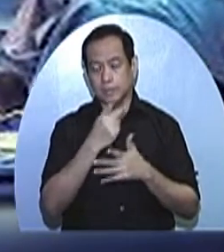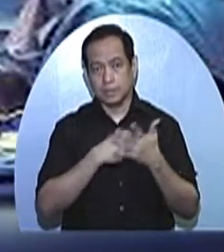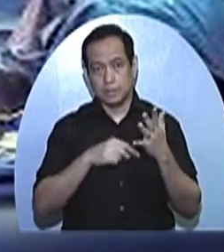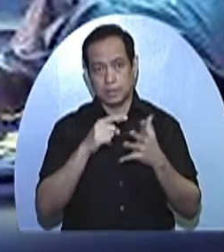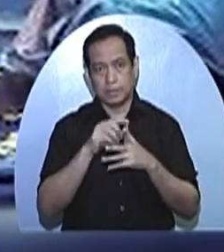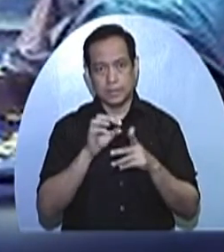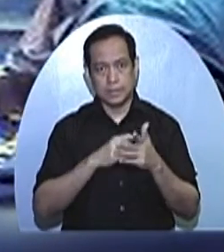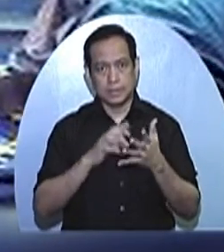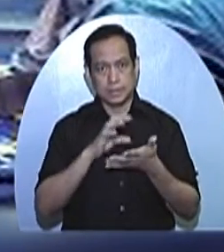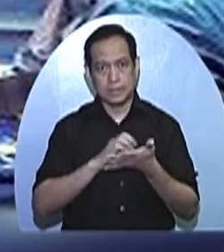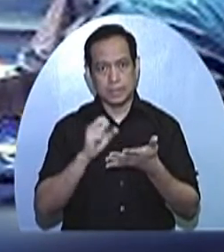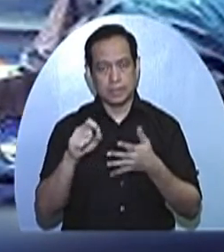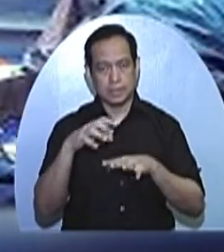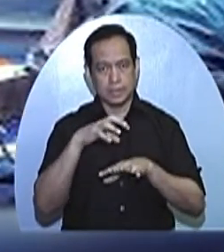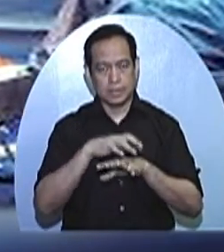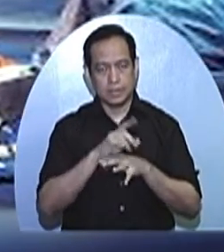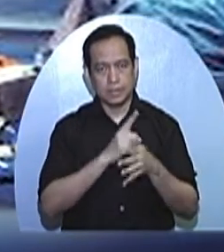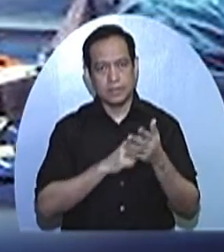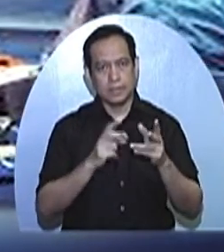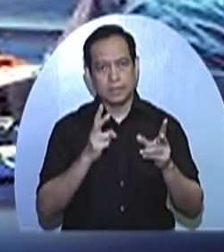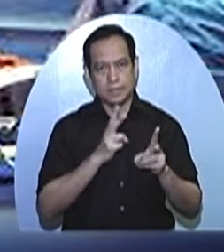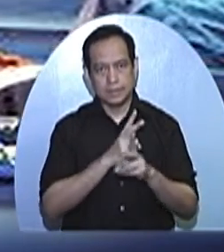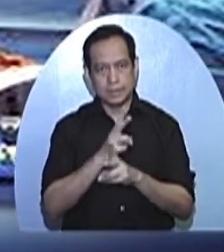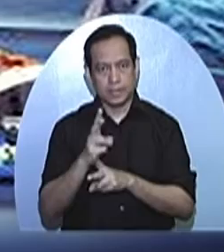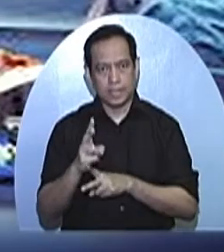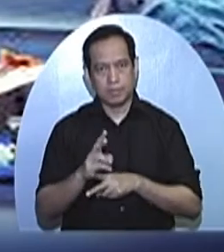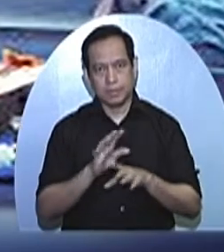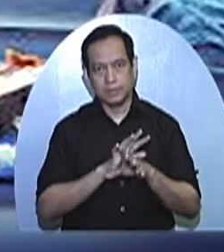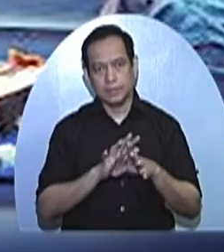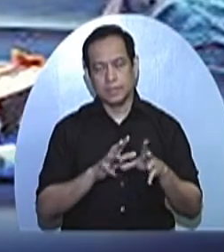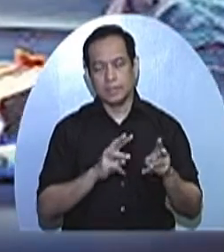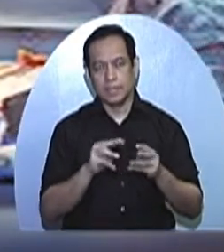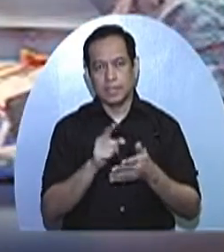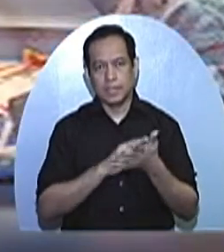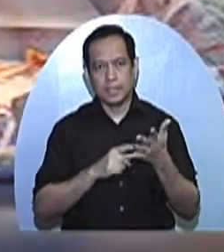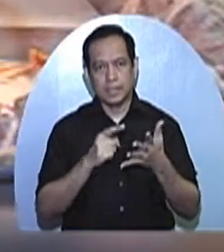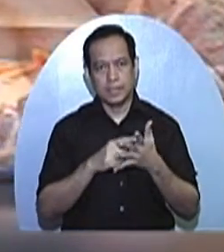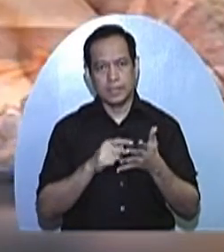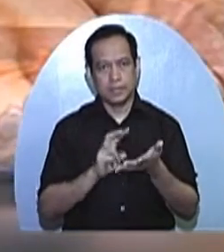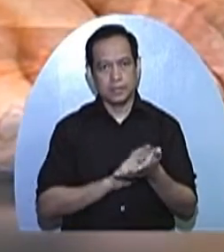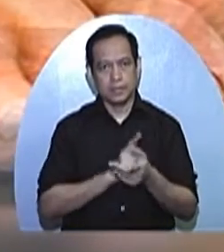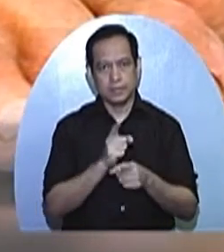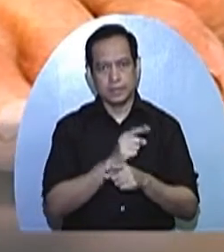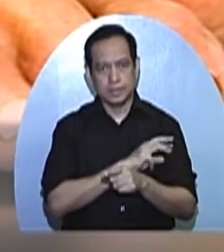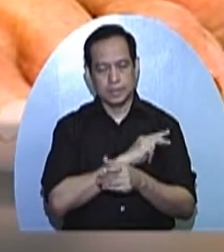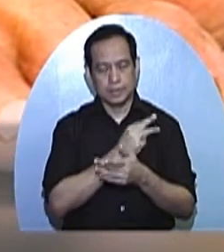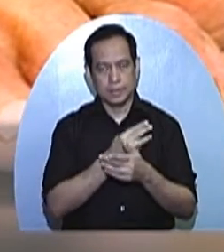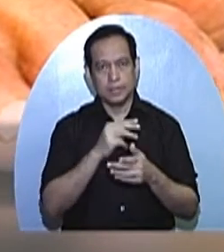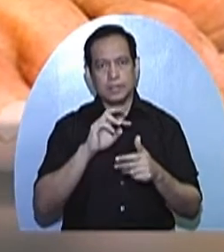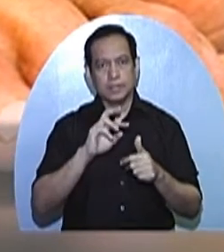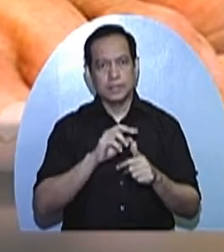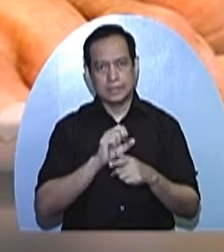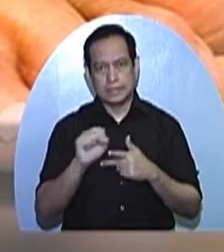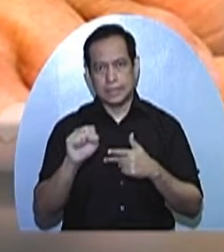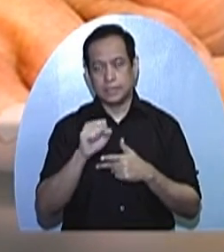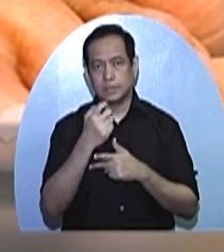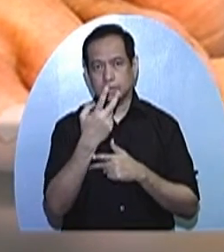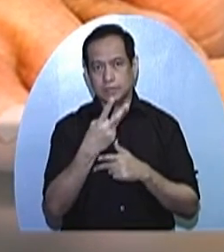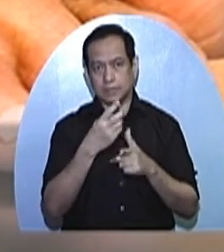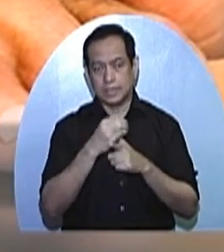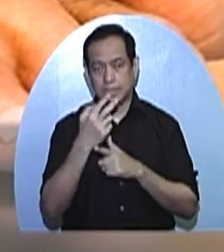tinatanggal ang bukol habang iniingatan na hindi magalaw ang mga kalapit na ugat at kalamnan. Para sa stage 2 at 3 na